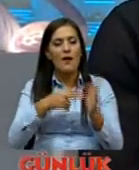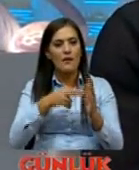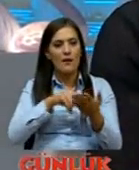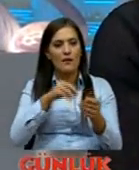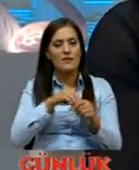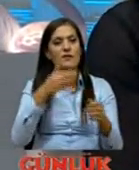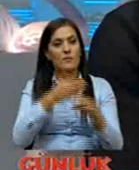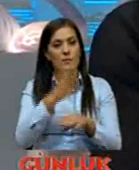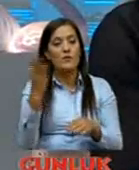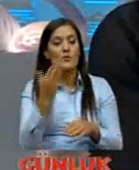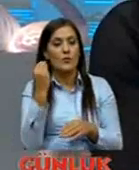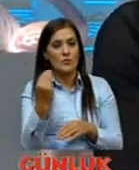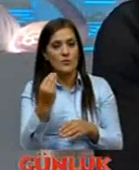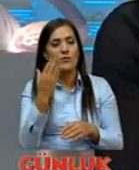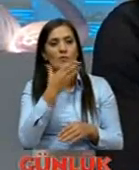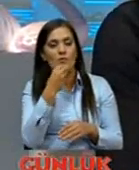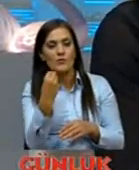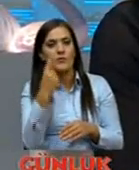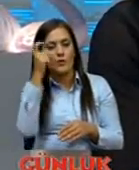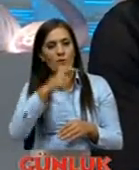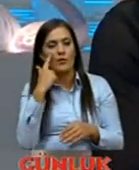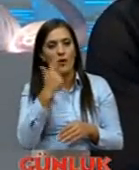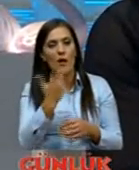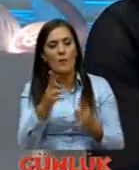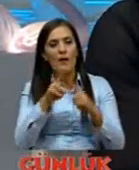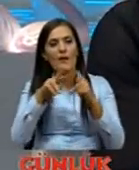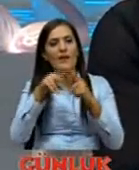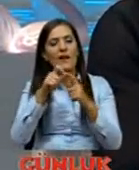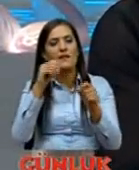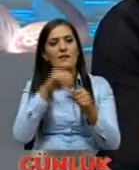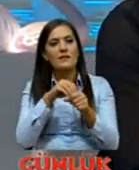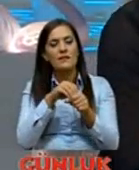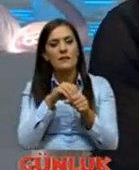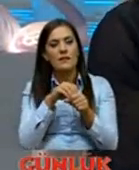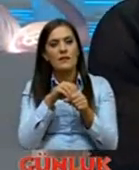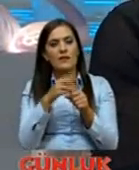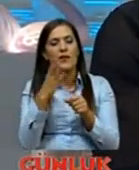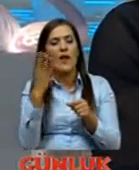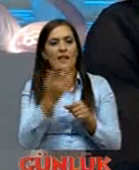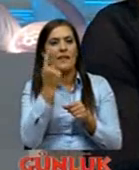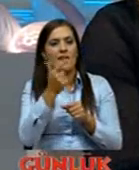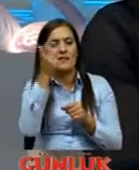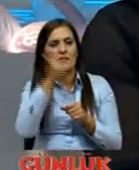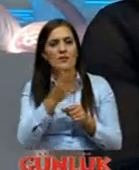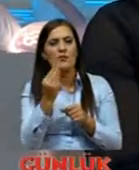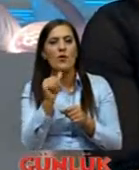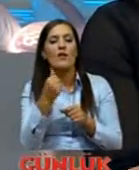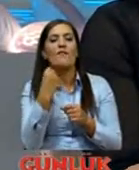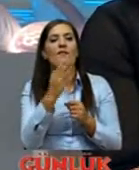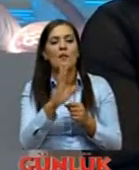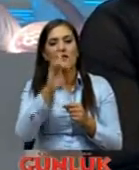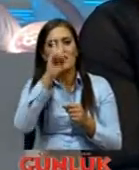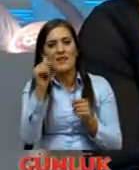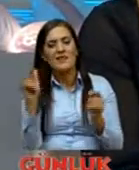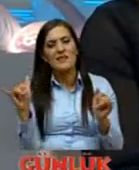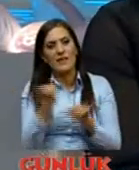Mankenler gerçekten çok hoş, çok güzel bir görünüme sahipler ama kas kütlesi minimum. Yani önem vermiyorlar.